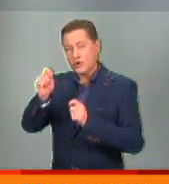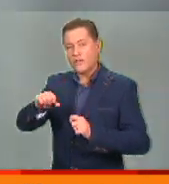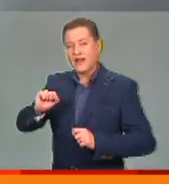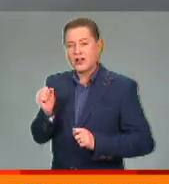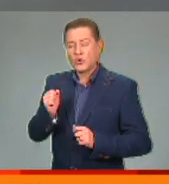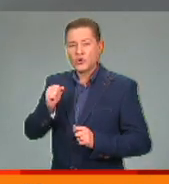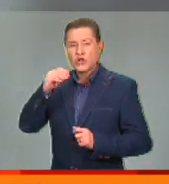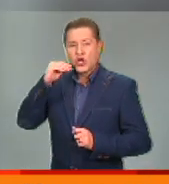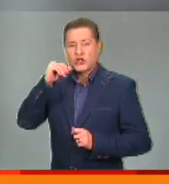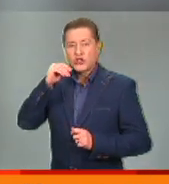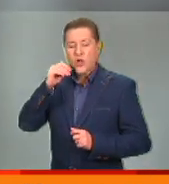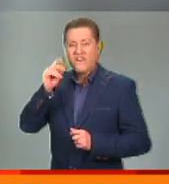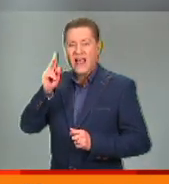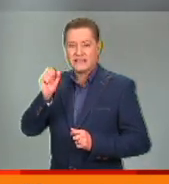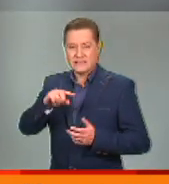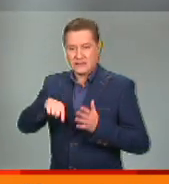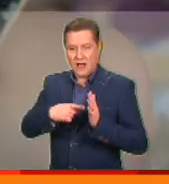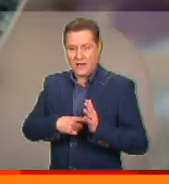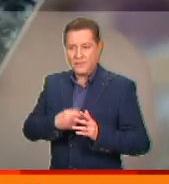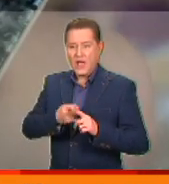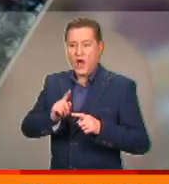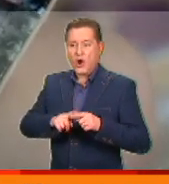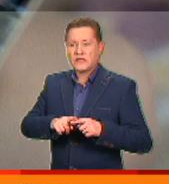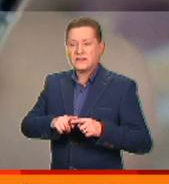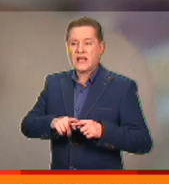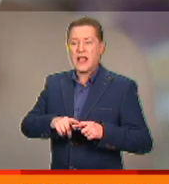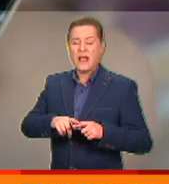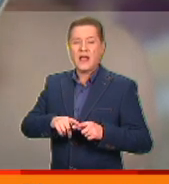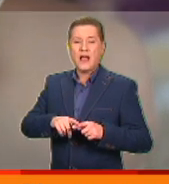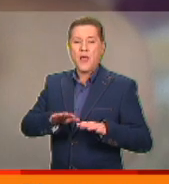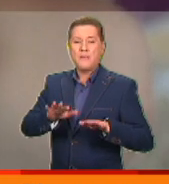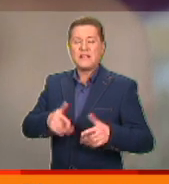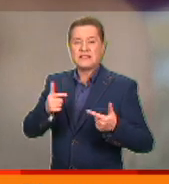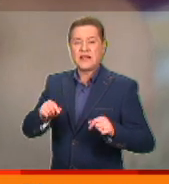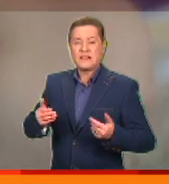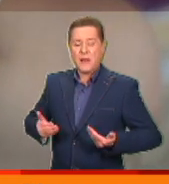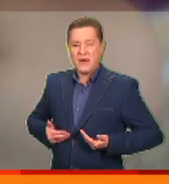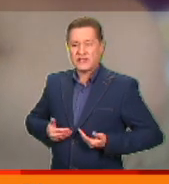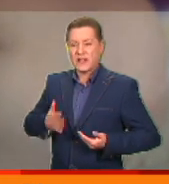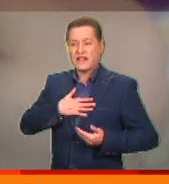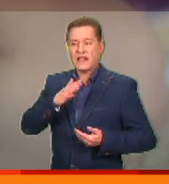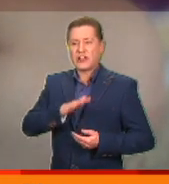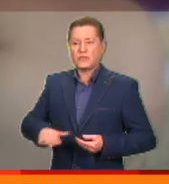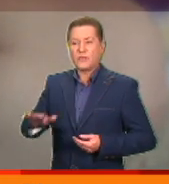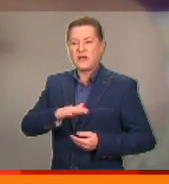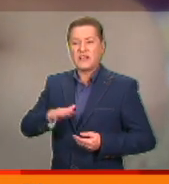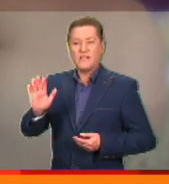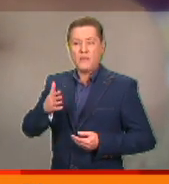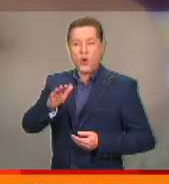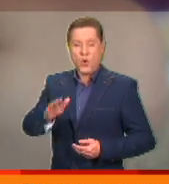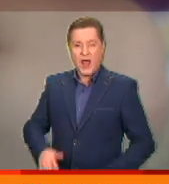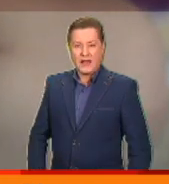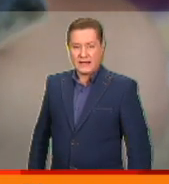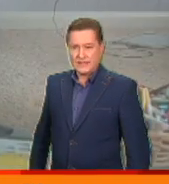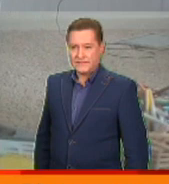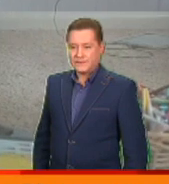зі Слов'янська. Ось це місце, де я мешкала. Ось на нашому подвір'ї ми гуляли.